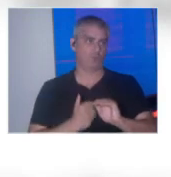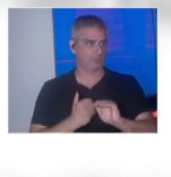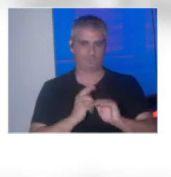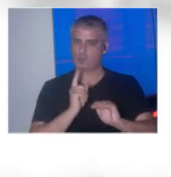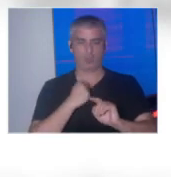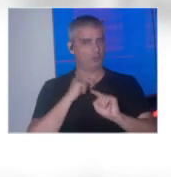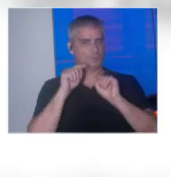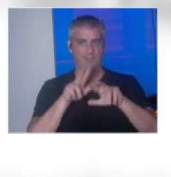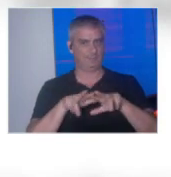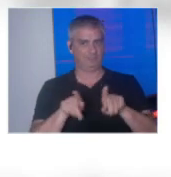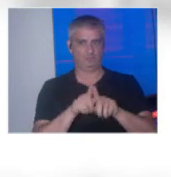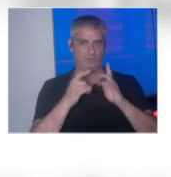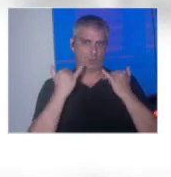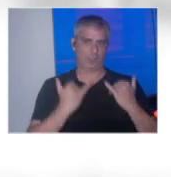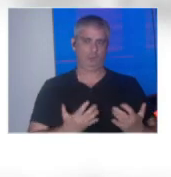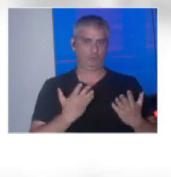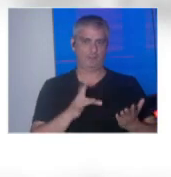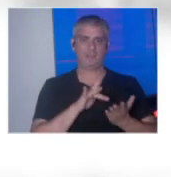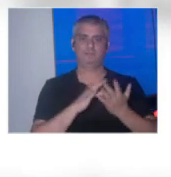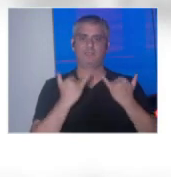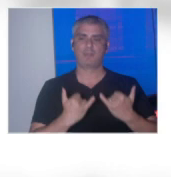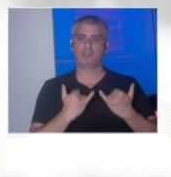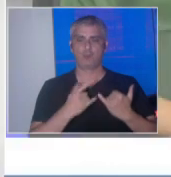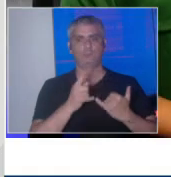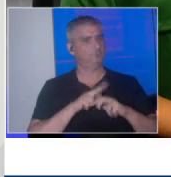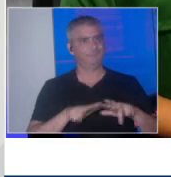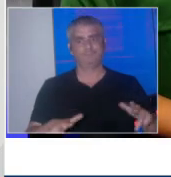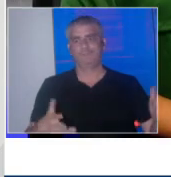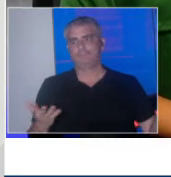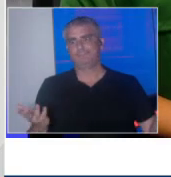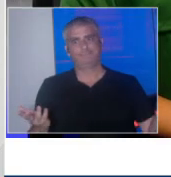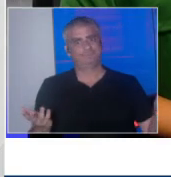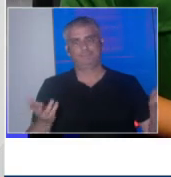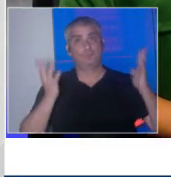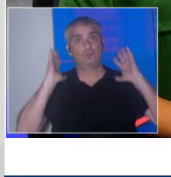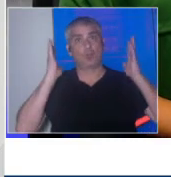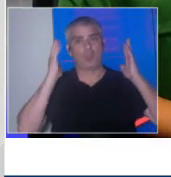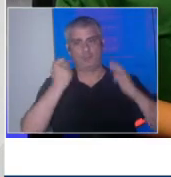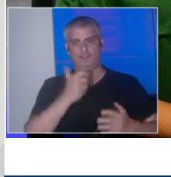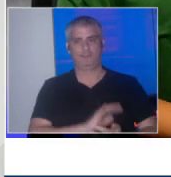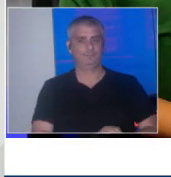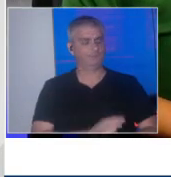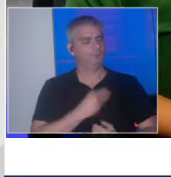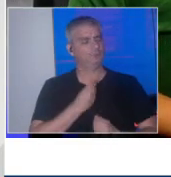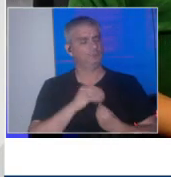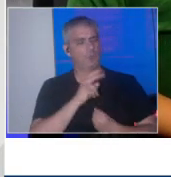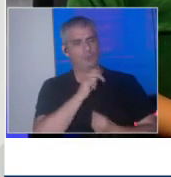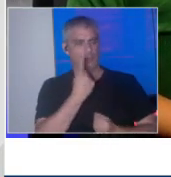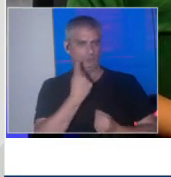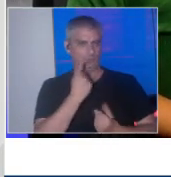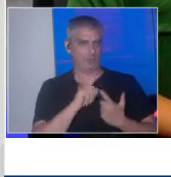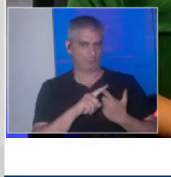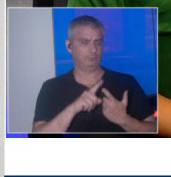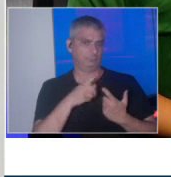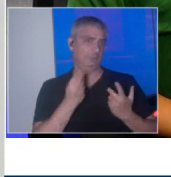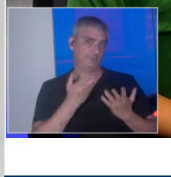היו מגיעים למצב שאנחנו פה נמצאים היום, שהוא מצב על גבול הקטסטרופה. נו, אנחנו רוצים להספיק עוד סוגיה אחת,